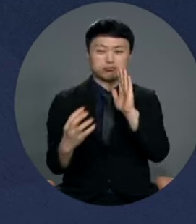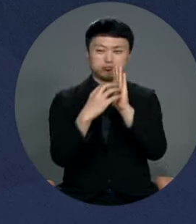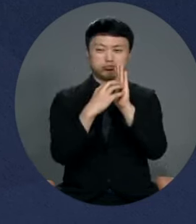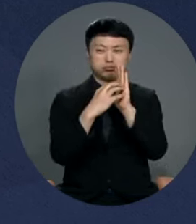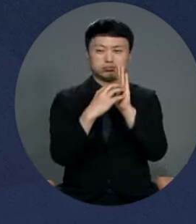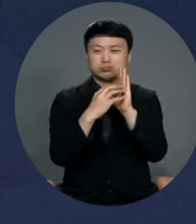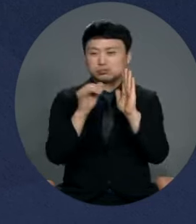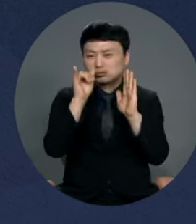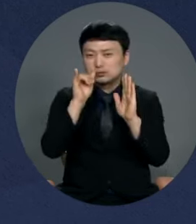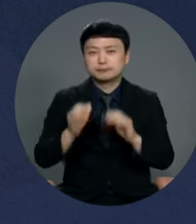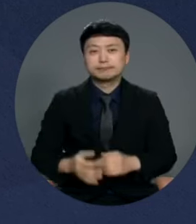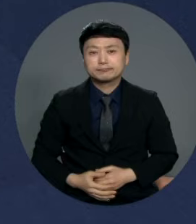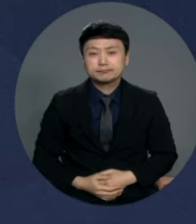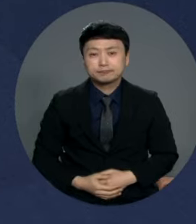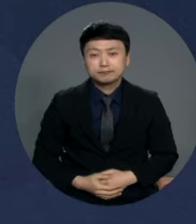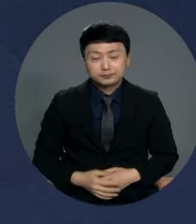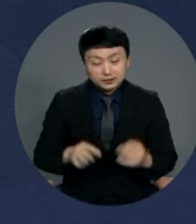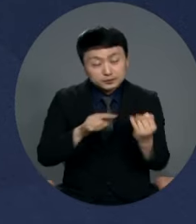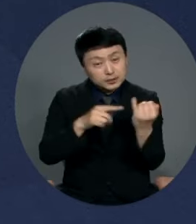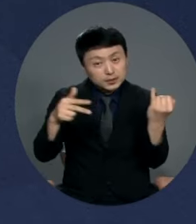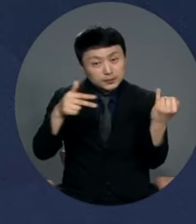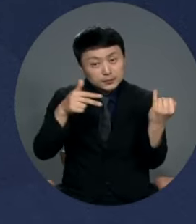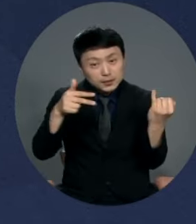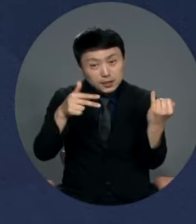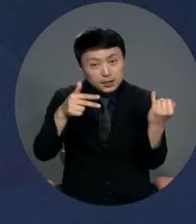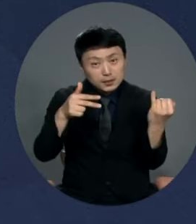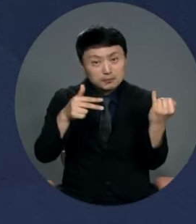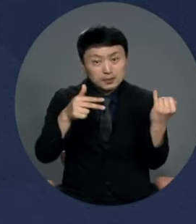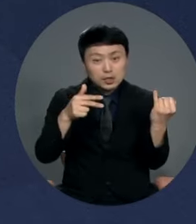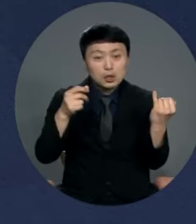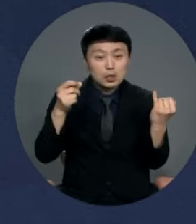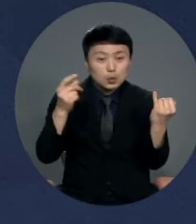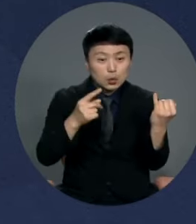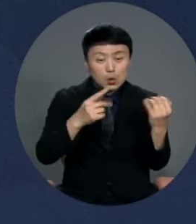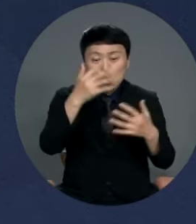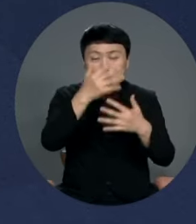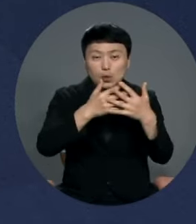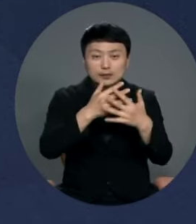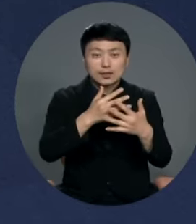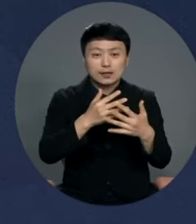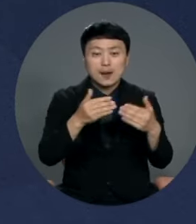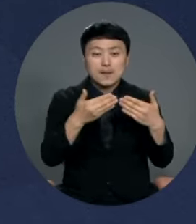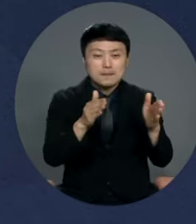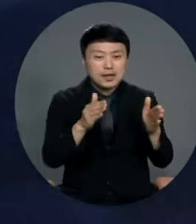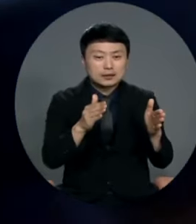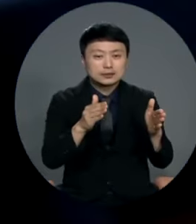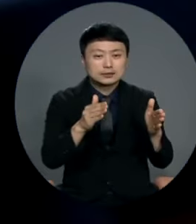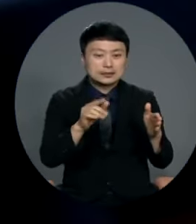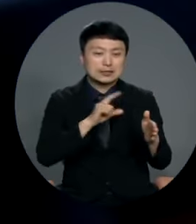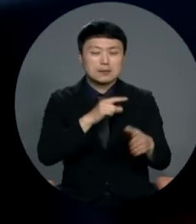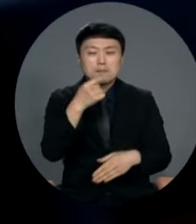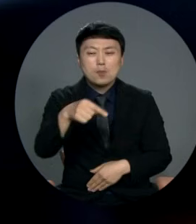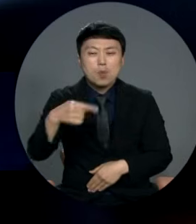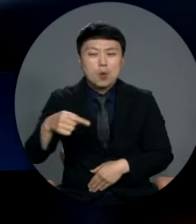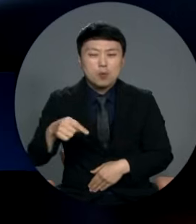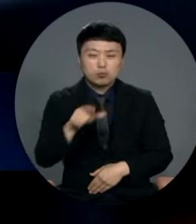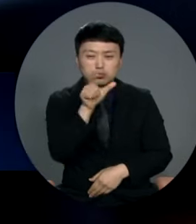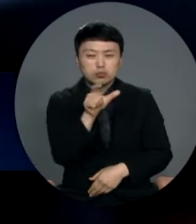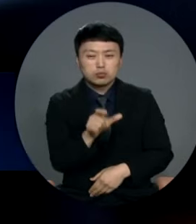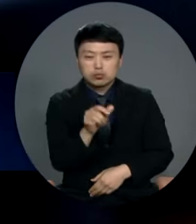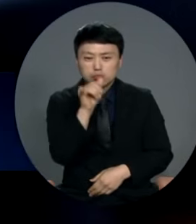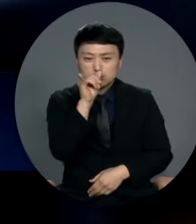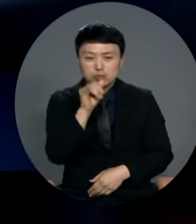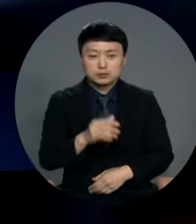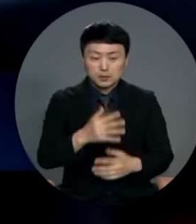유포됐습니다. 신체 부위를 찍은 영상뿐 아니라 신상 정보도 함께 공유됐습니다. 영상이 올라오고